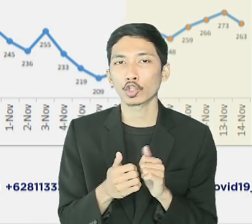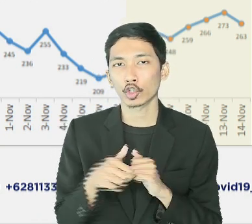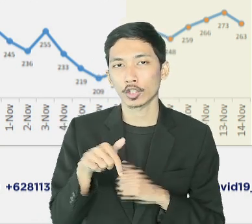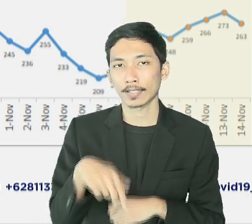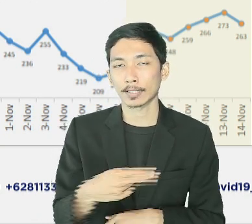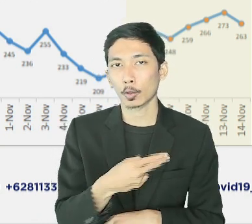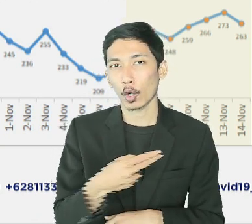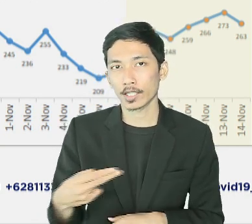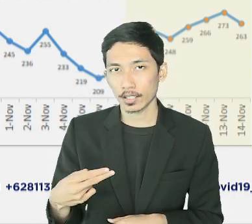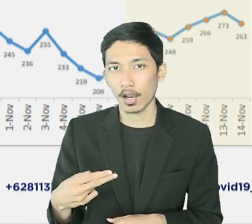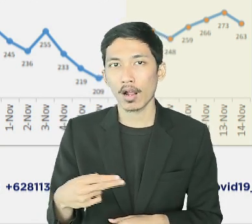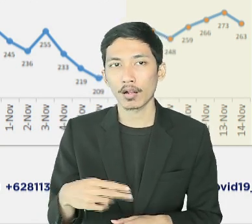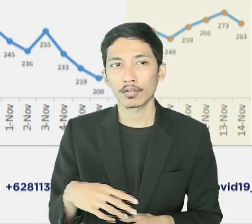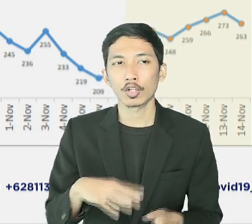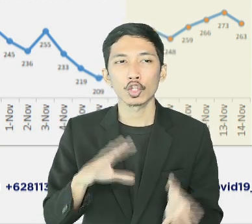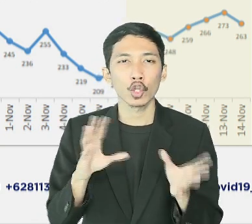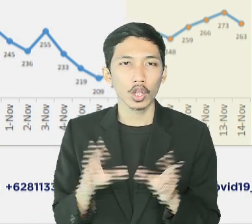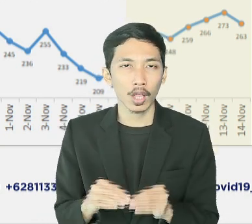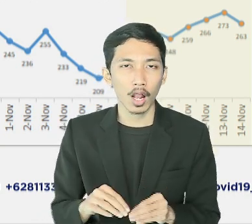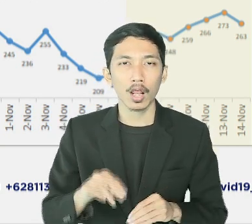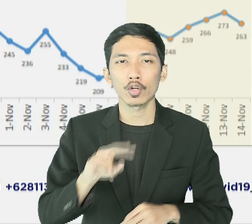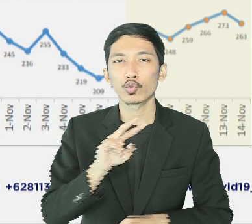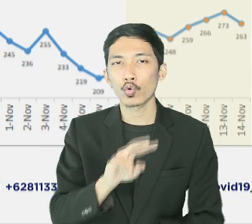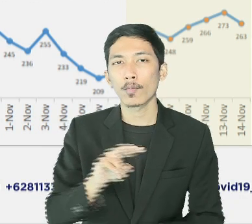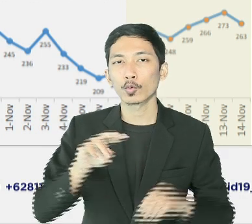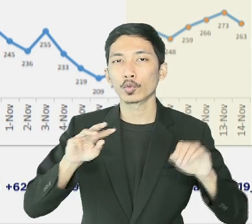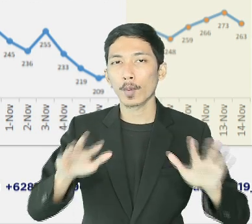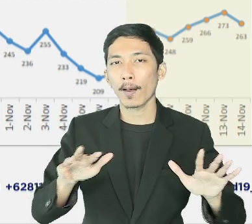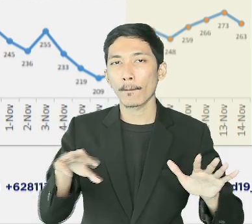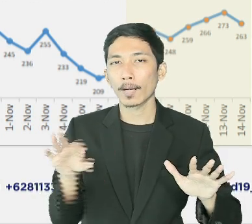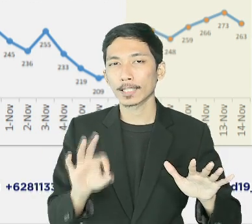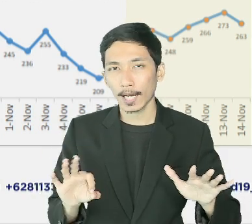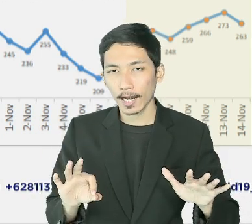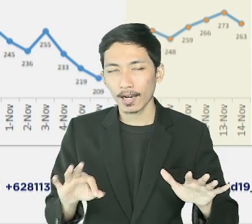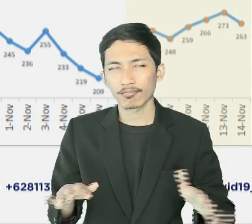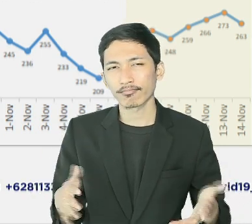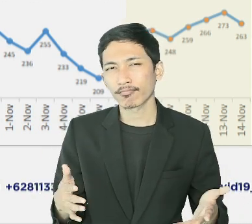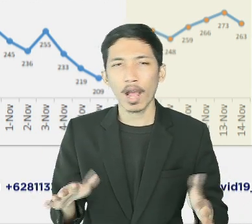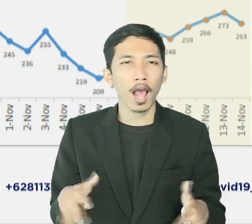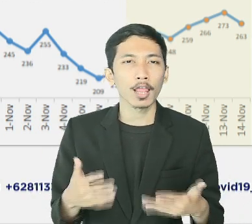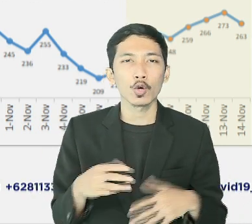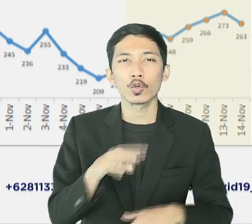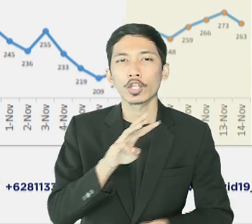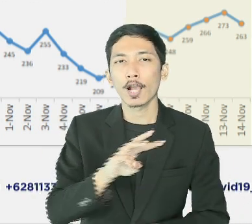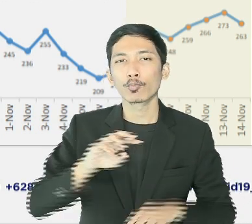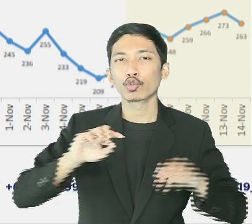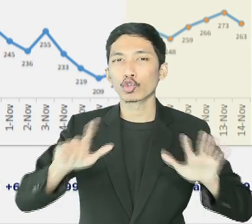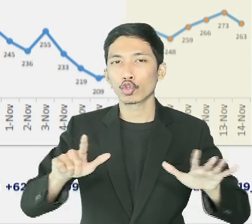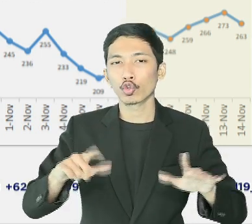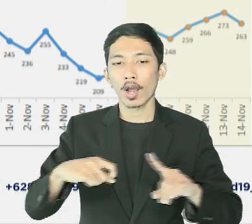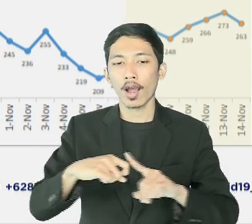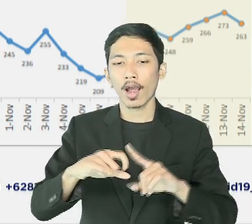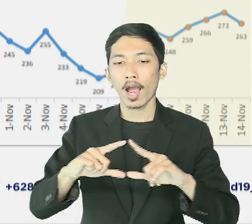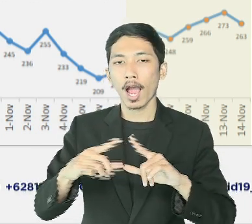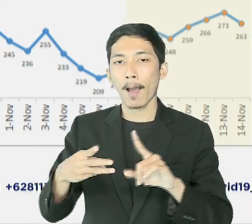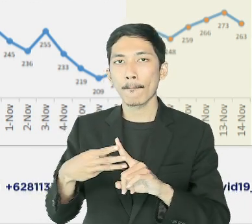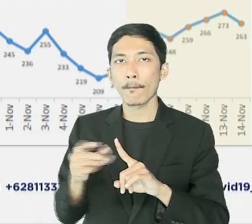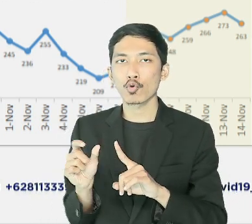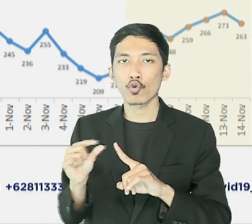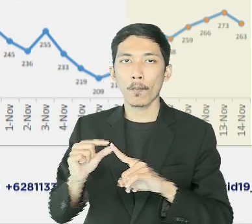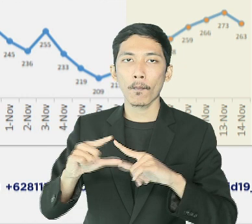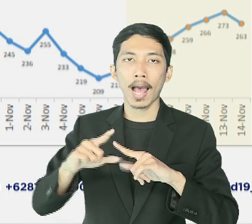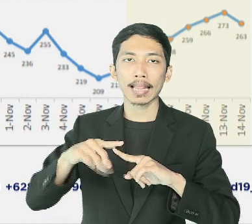nasional, terdapat 29% atau 37 kabupaten kota di Jawa Bali yang kasusnya